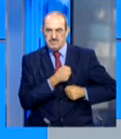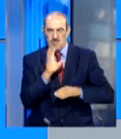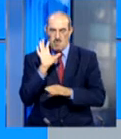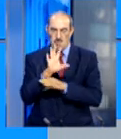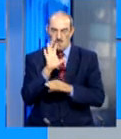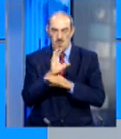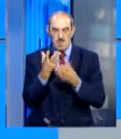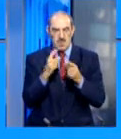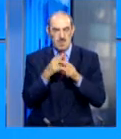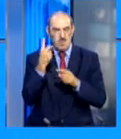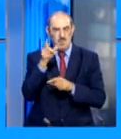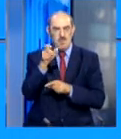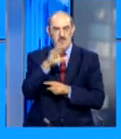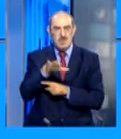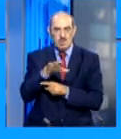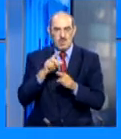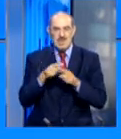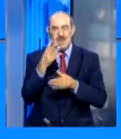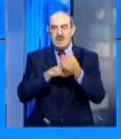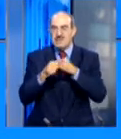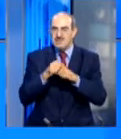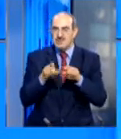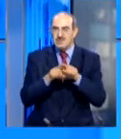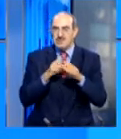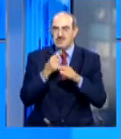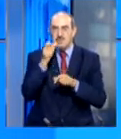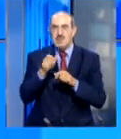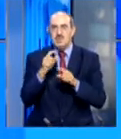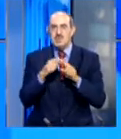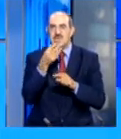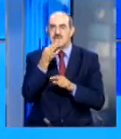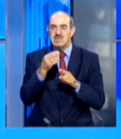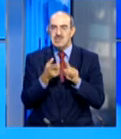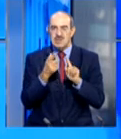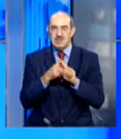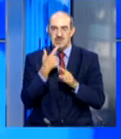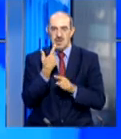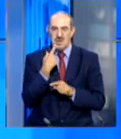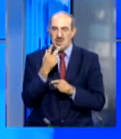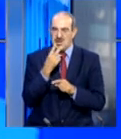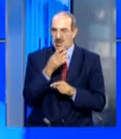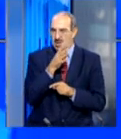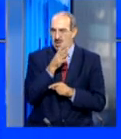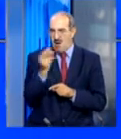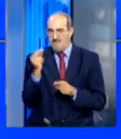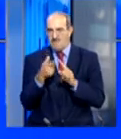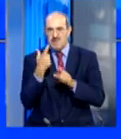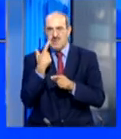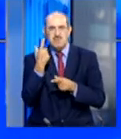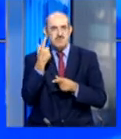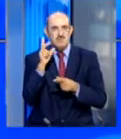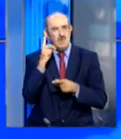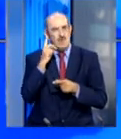المغربي ضد المدنيين والنشطاء الصحراويين، منتقدة بشدة الممارسات التي تقوم بها